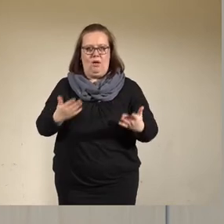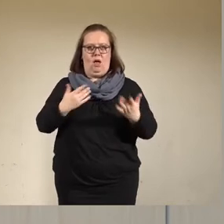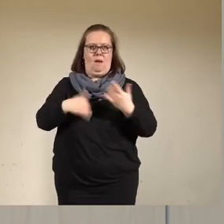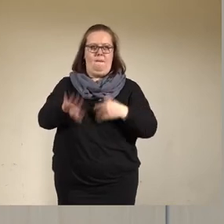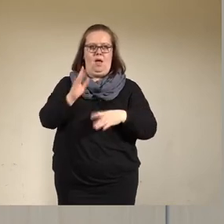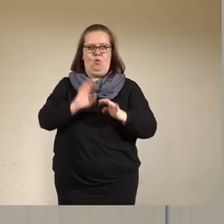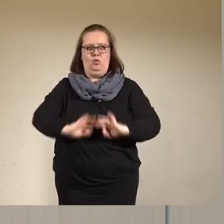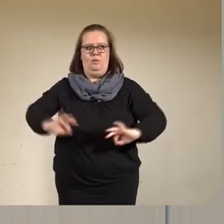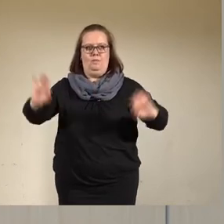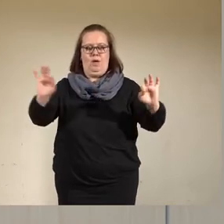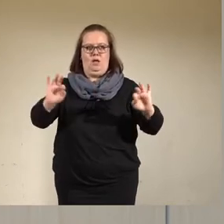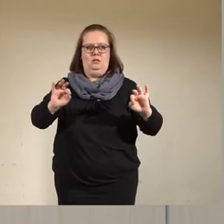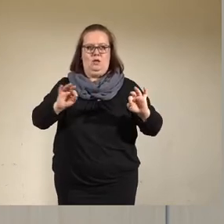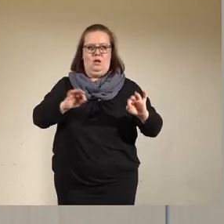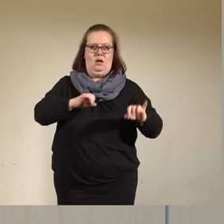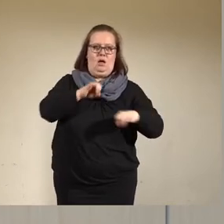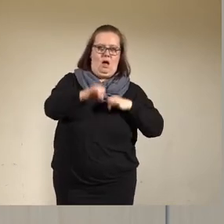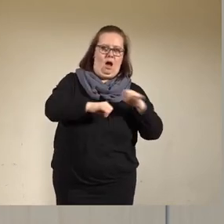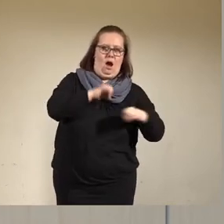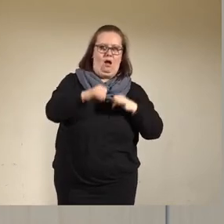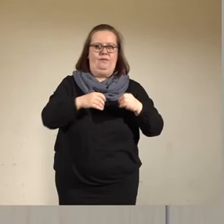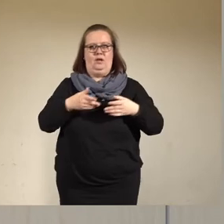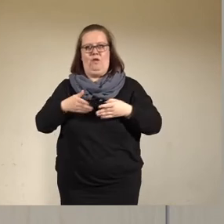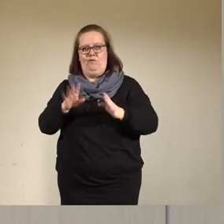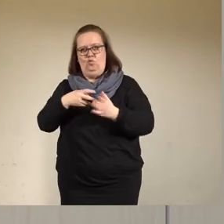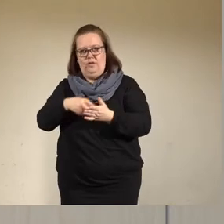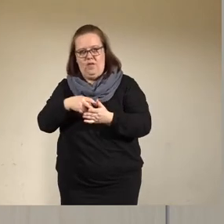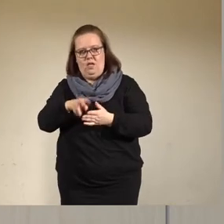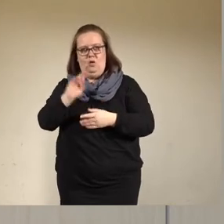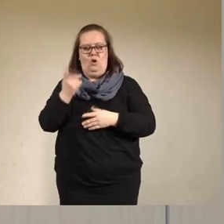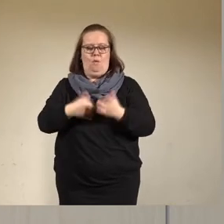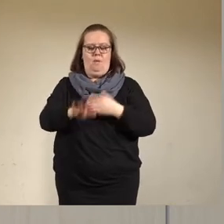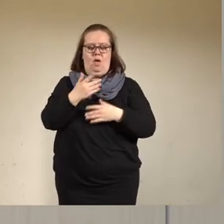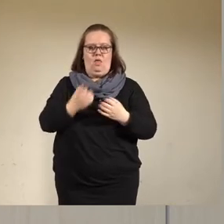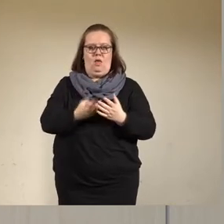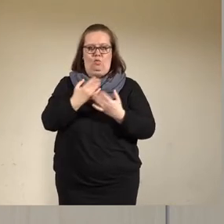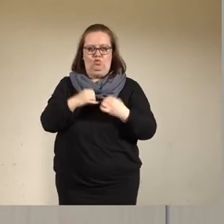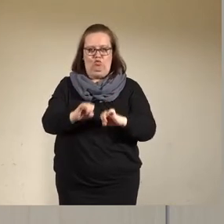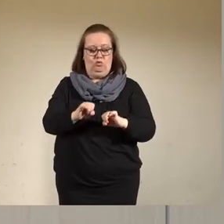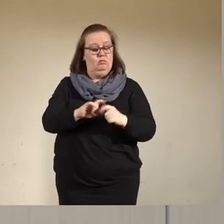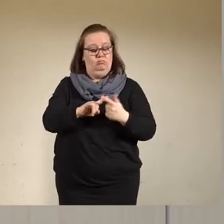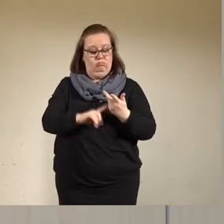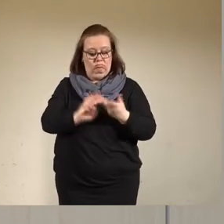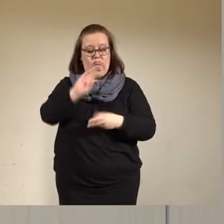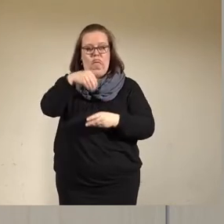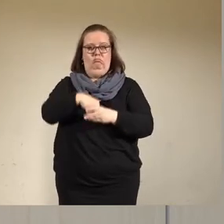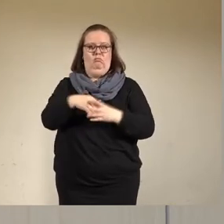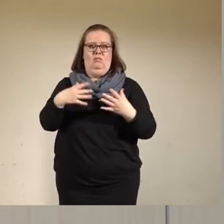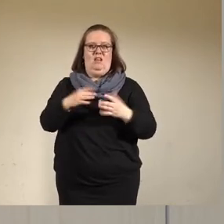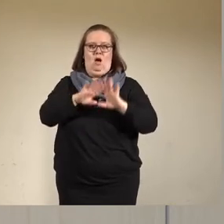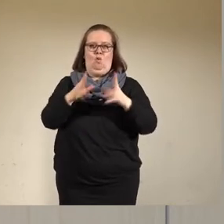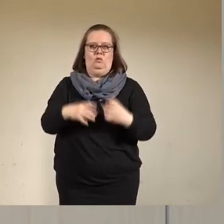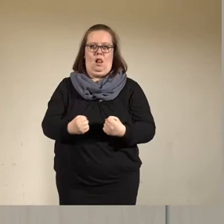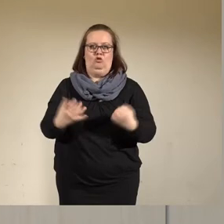und bessere Rad- und Fußwege und für mehr Naturschutz zu setzen. Dieses ist uns gelungen.